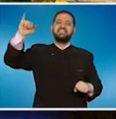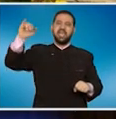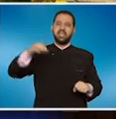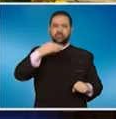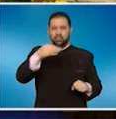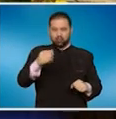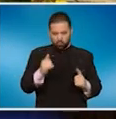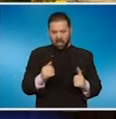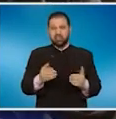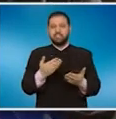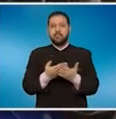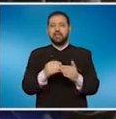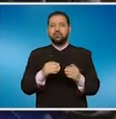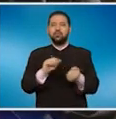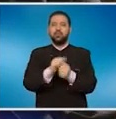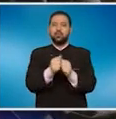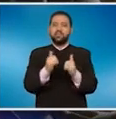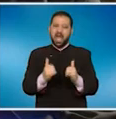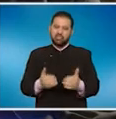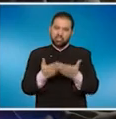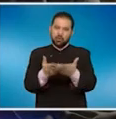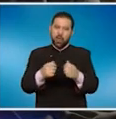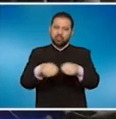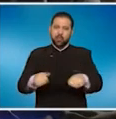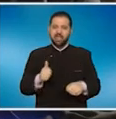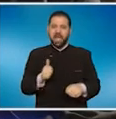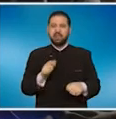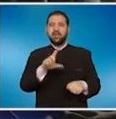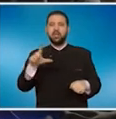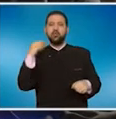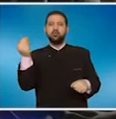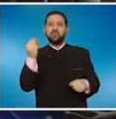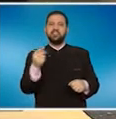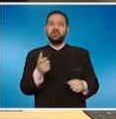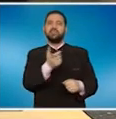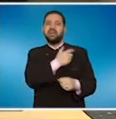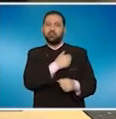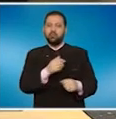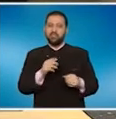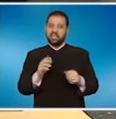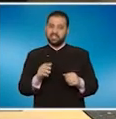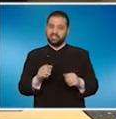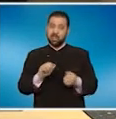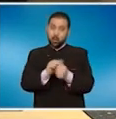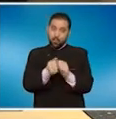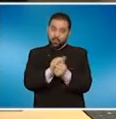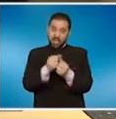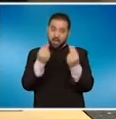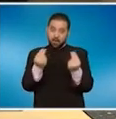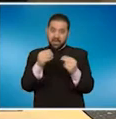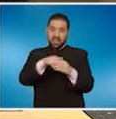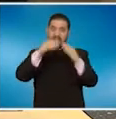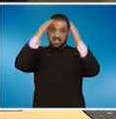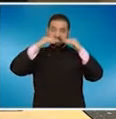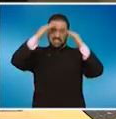deci pentru lupta aceasta, luați toate armele lui Dumnezeu, ca să puteți sta împotrivă în